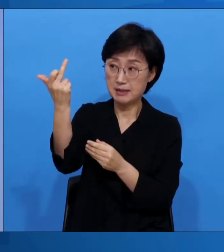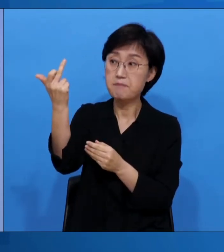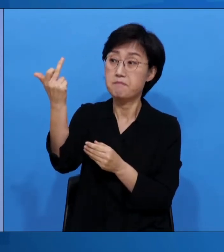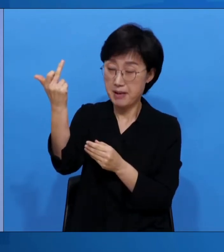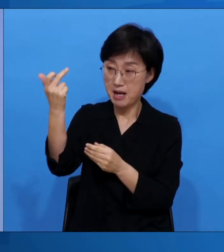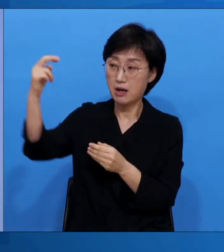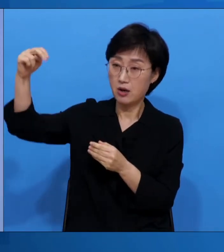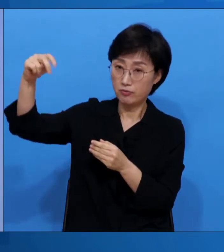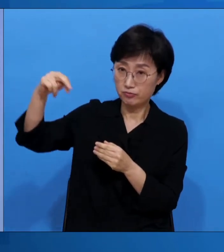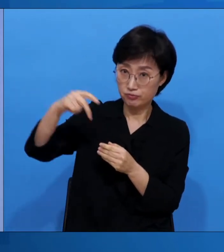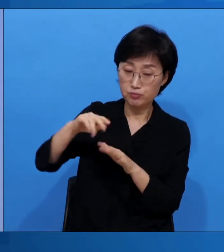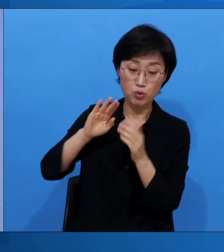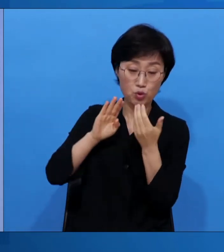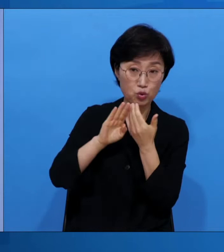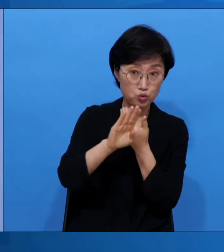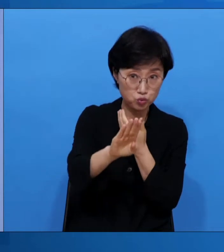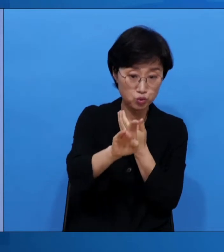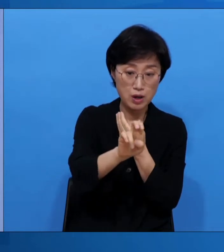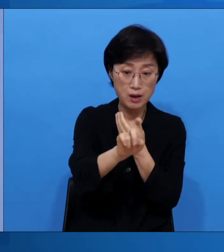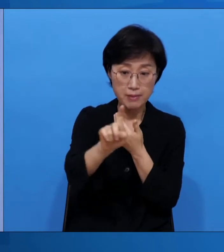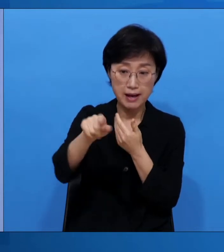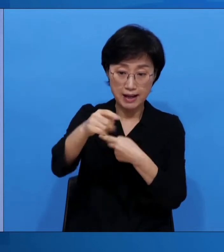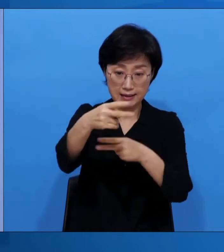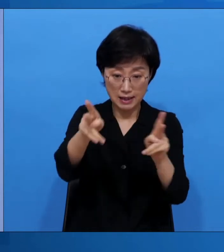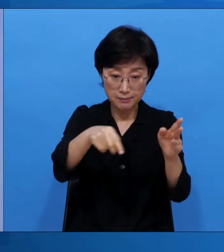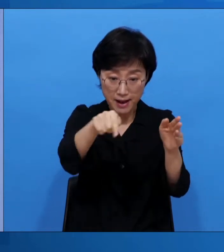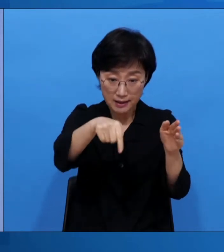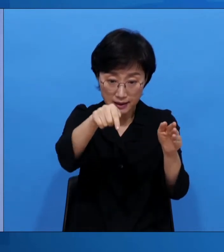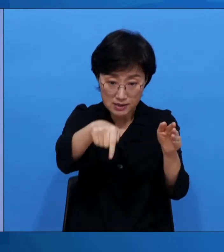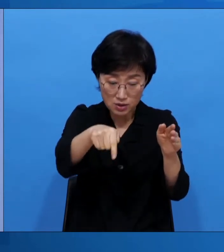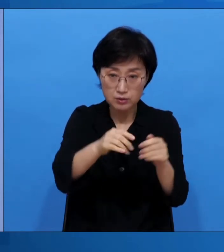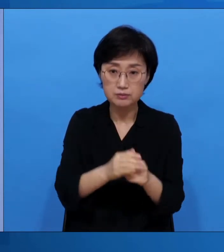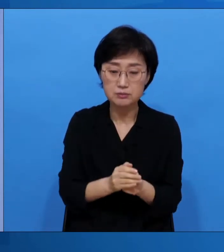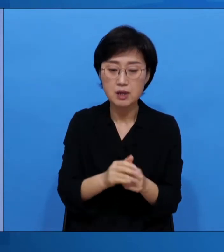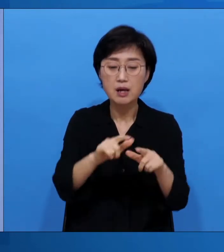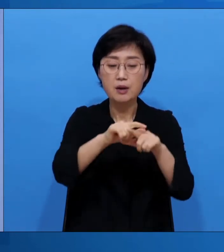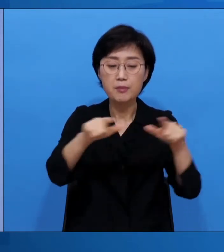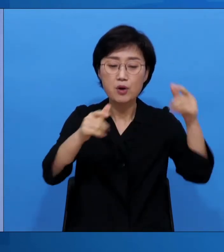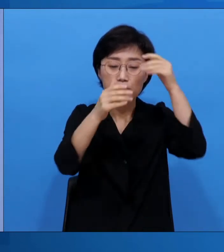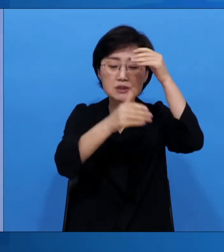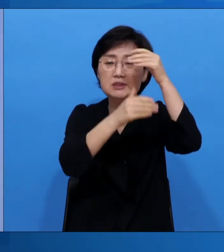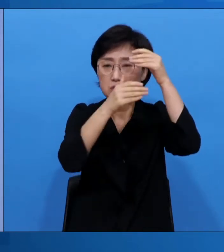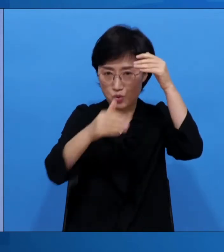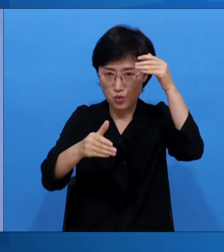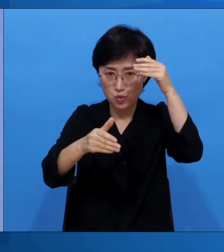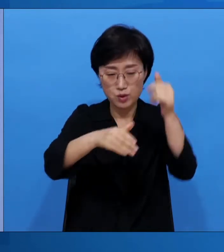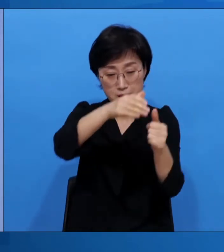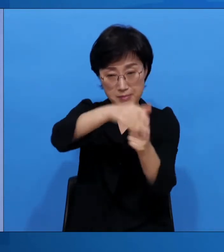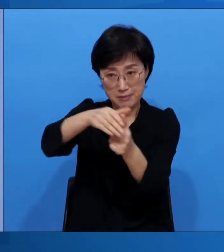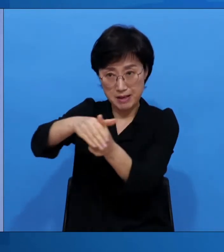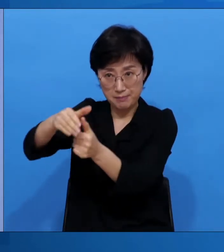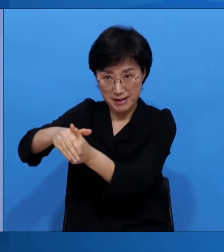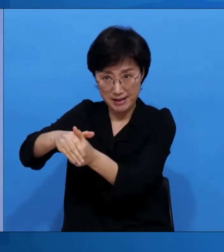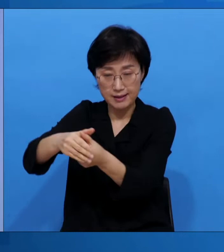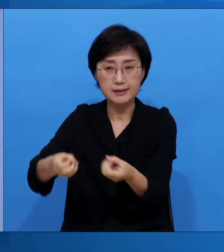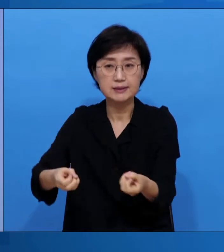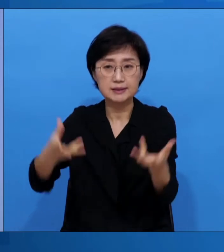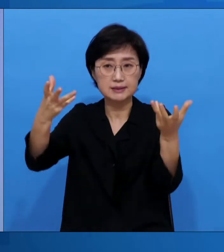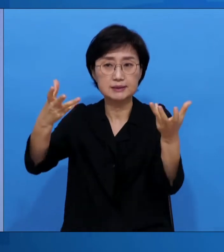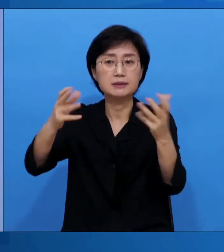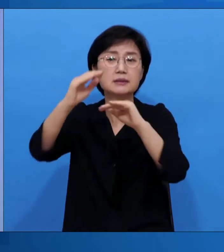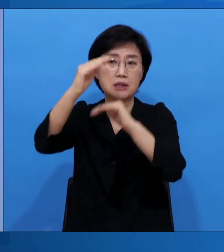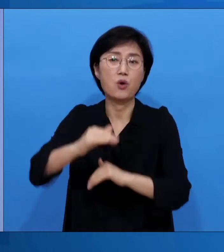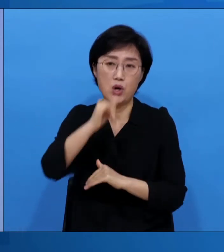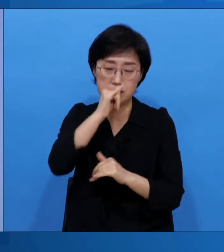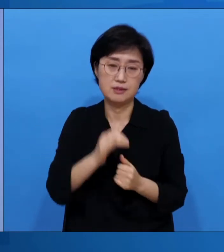모든 평신도들의 임직식이 나옵니다. And then after they came down from the Mount of Olives, they went up to the Mark's upper room, and we see the appointment of all the lay